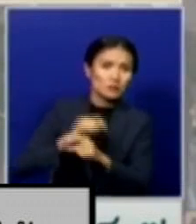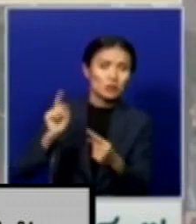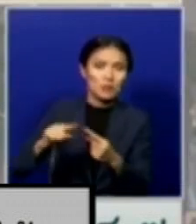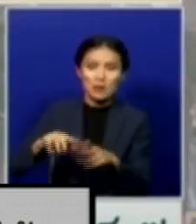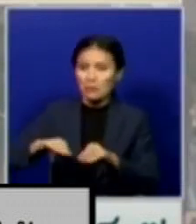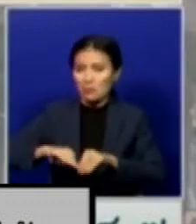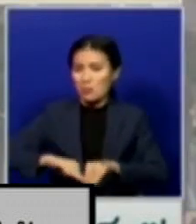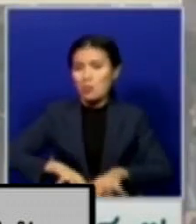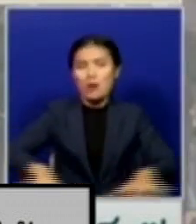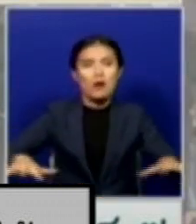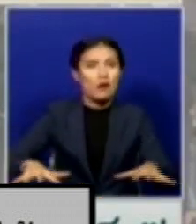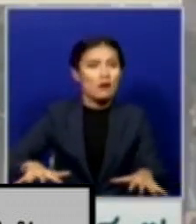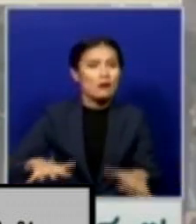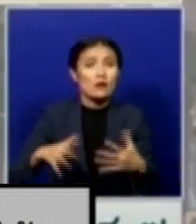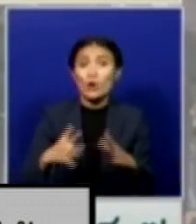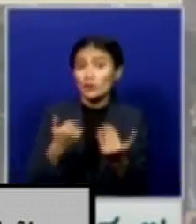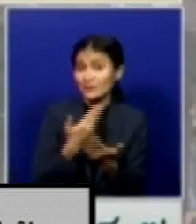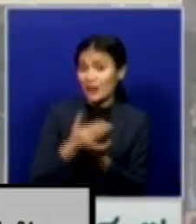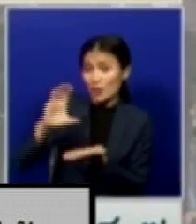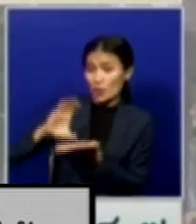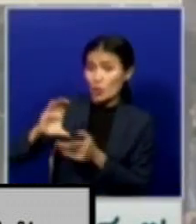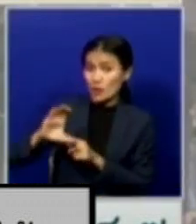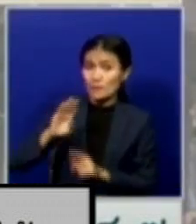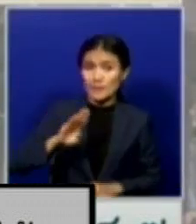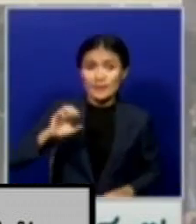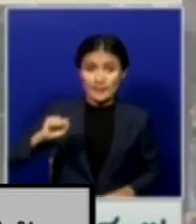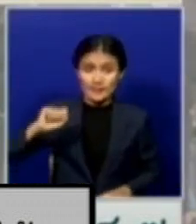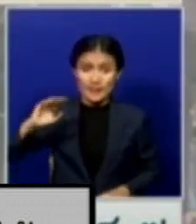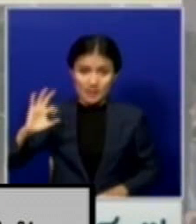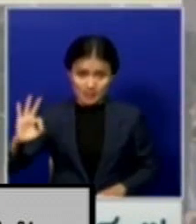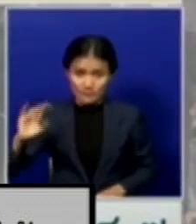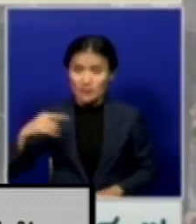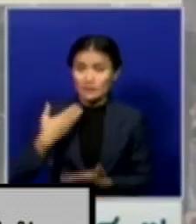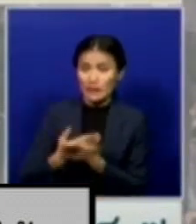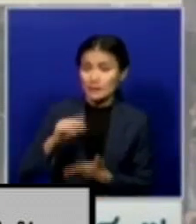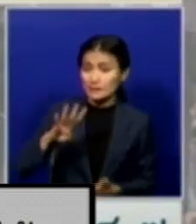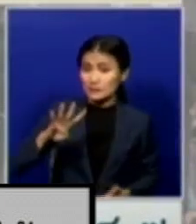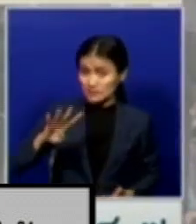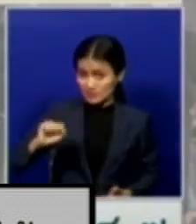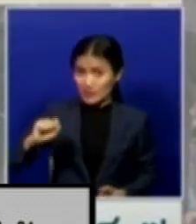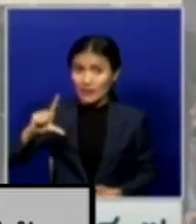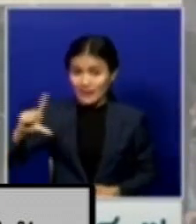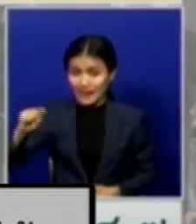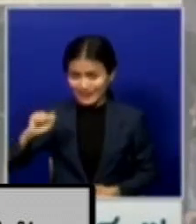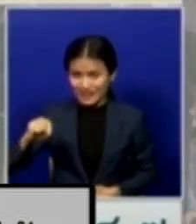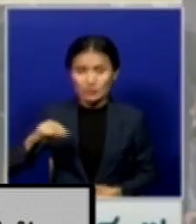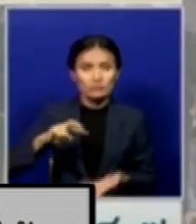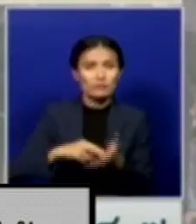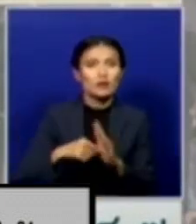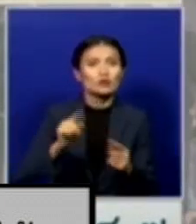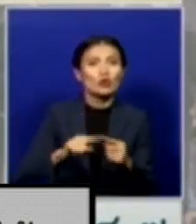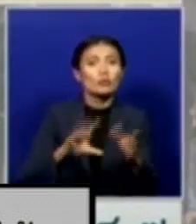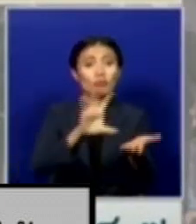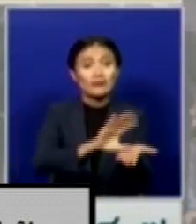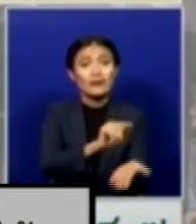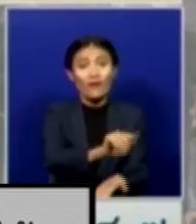นอื่นๆโดยวงเงินของกองทุน BSF จำนวน 400,000 ล้านบาทนั้นจะครอบคลุมประมาณครึ่งหนึ่งของตราสารหนี้ภาคเอกช